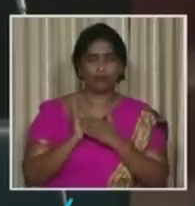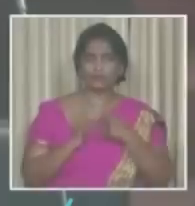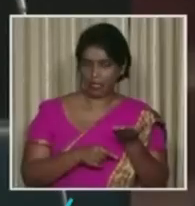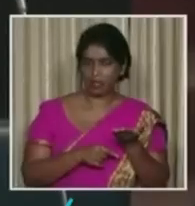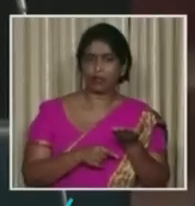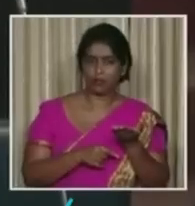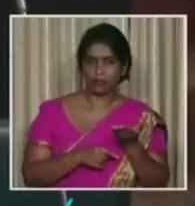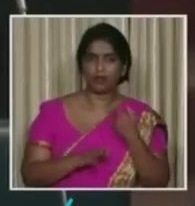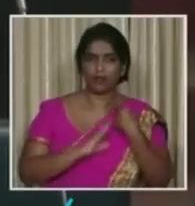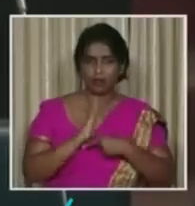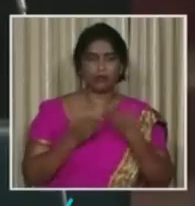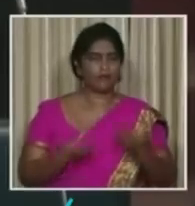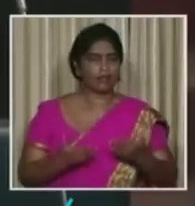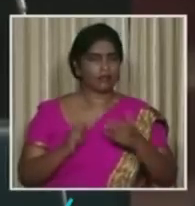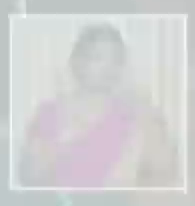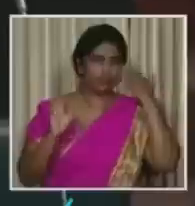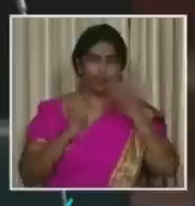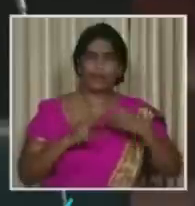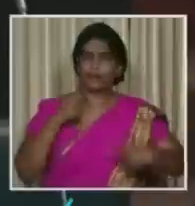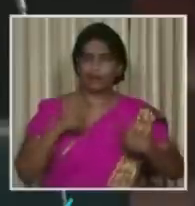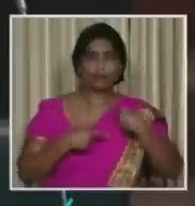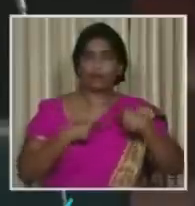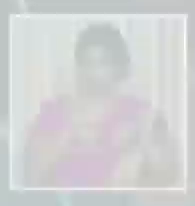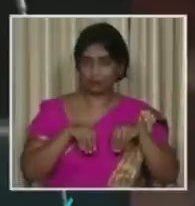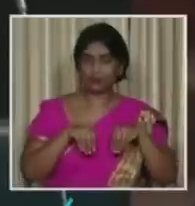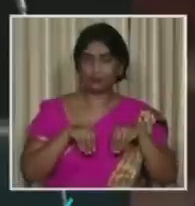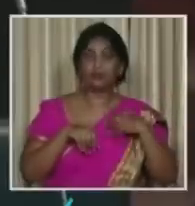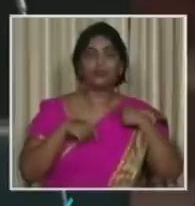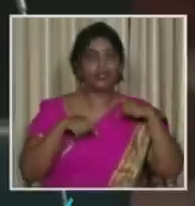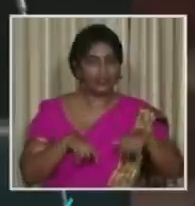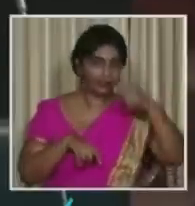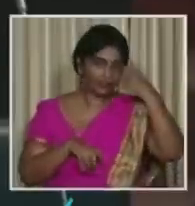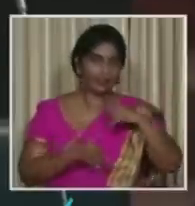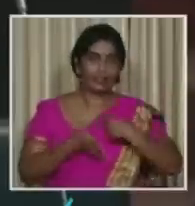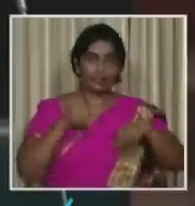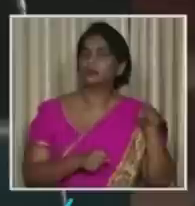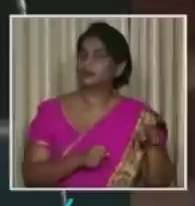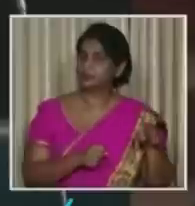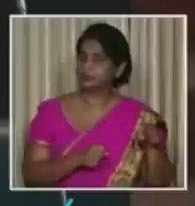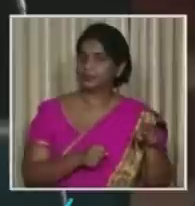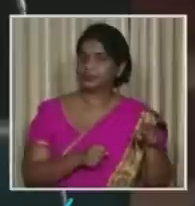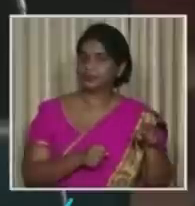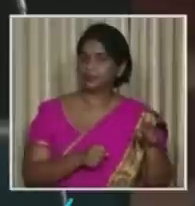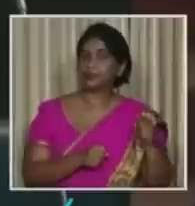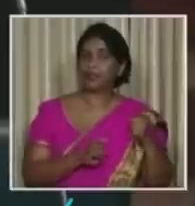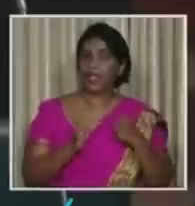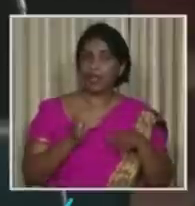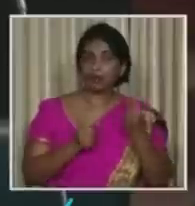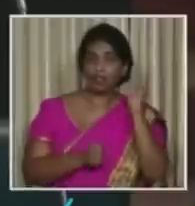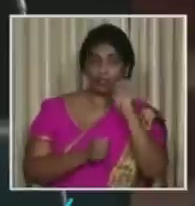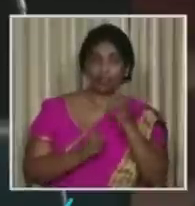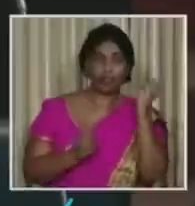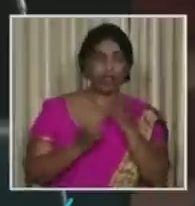විවාදයක් ඉල්ලුවා. රටේ වර්තමාන තත්ත්වය ගැන කතා කරන්න. නමුත් ඒ විවාදය අපිට දුන්නේ නැහැ. අද දැක්ක මැතිවරණ කොමසාරිස්වරය කියලා තිබ්බා දුන්න අපබෝදා